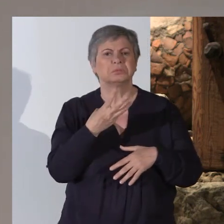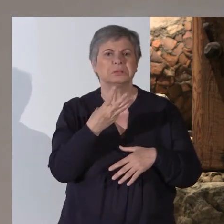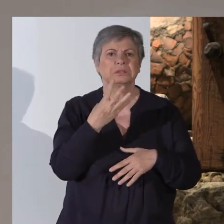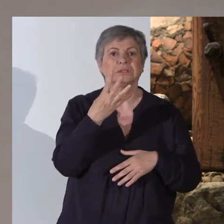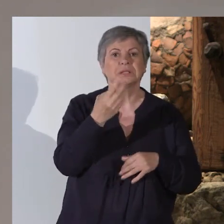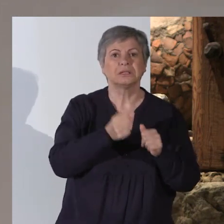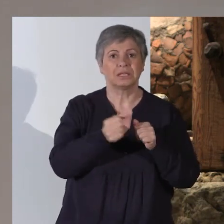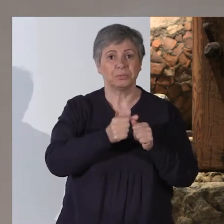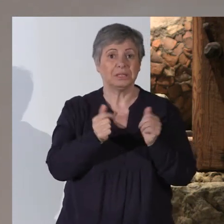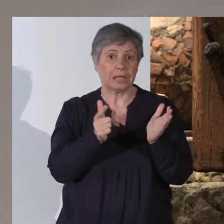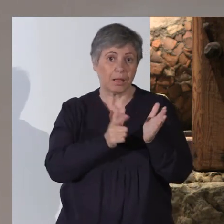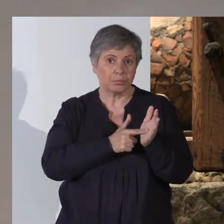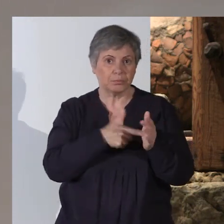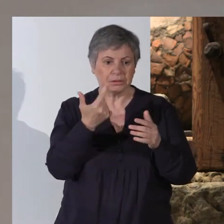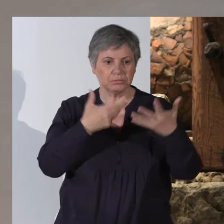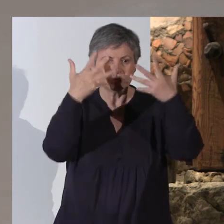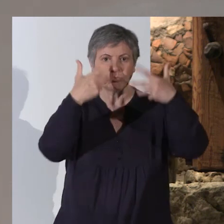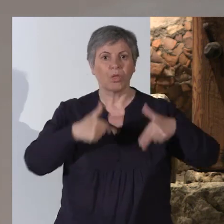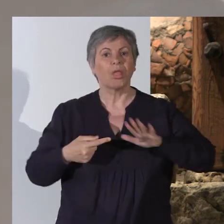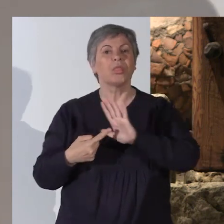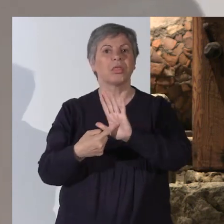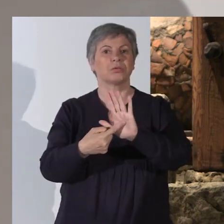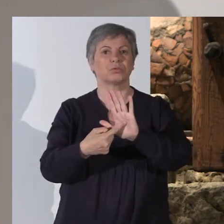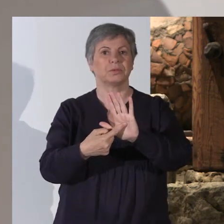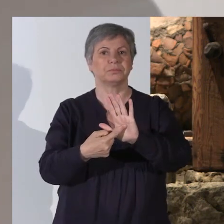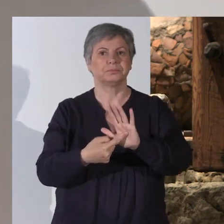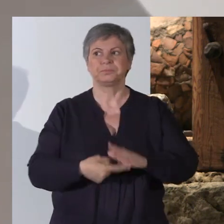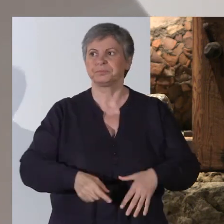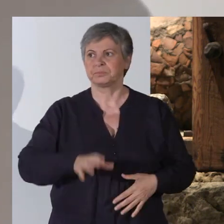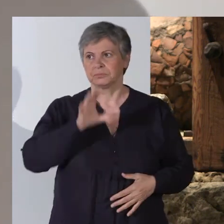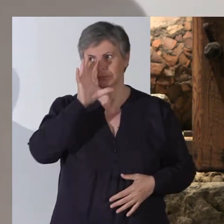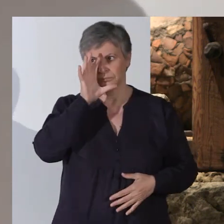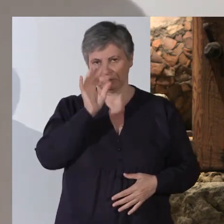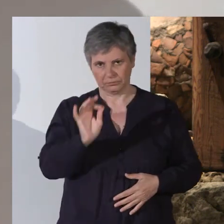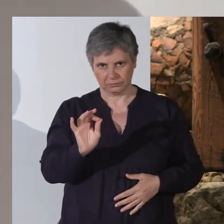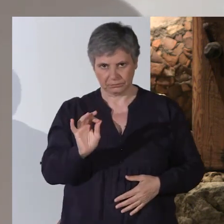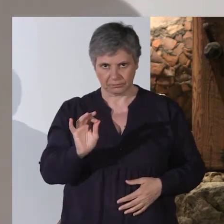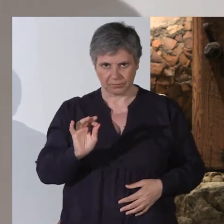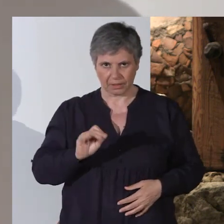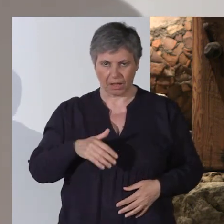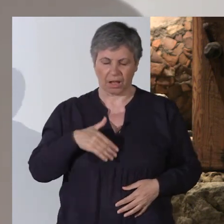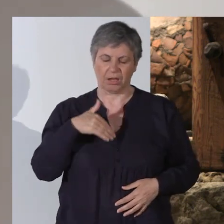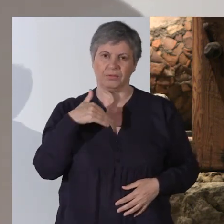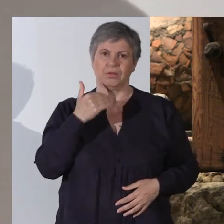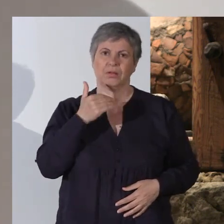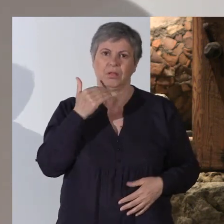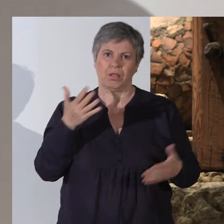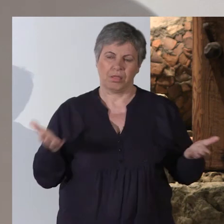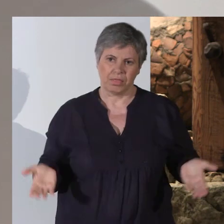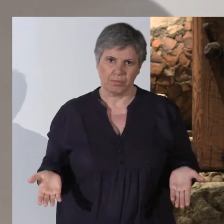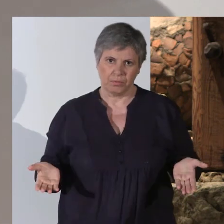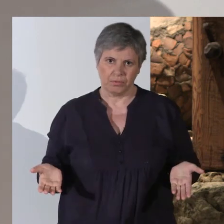να ετοιμάσουμε παράσταση η αλήθεια είναι ότι ούτε κατά προσέγγιση δεν φτάσαμε αυτό το χρονικό διάγραμμα